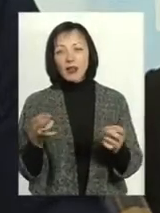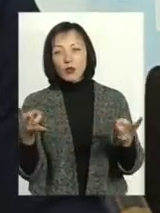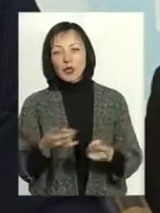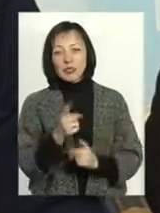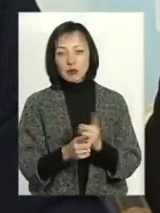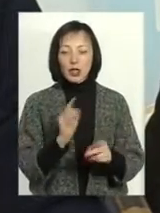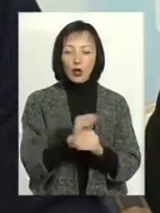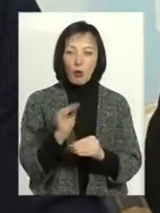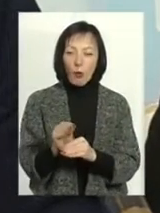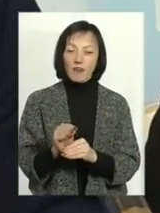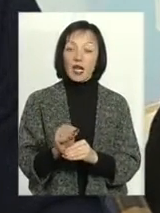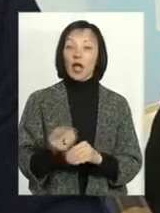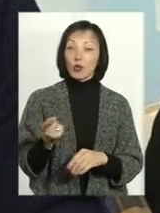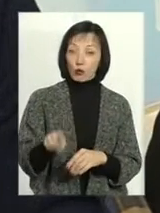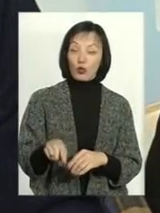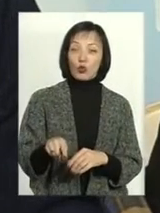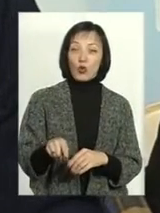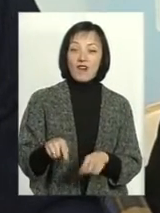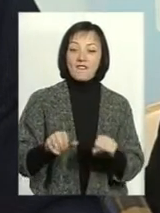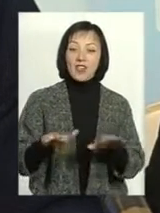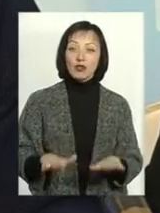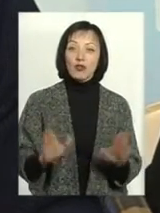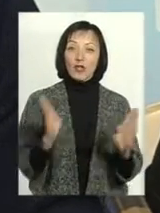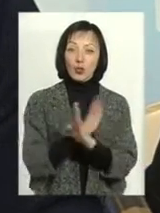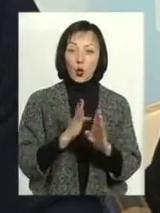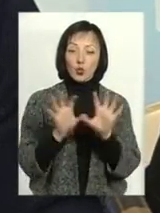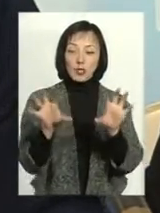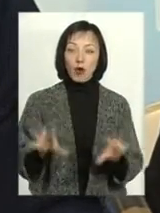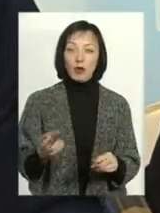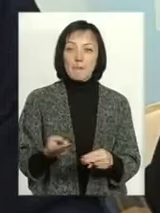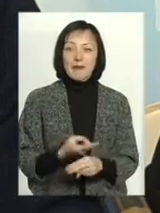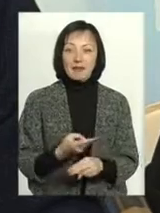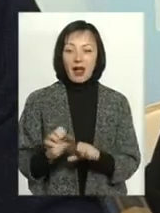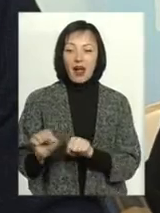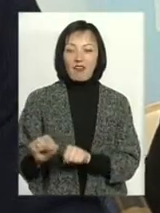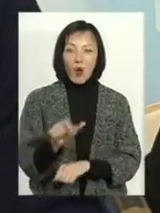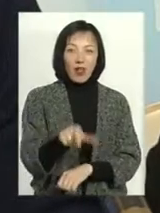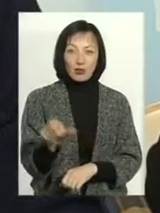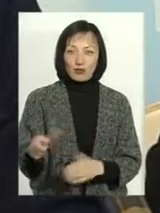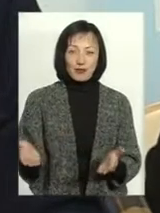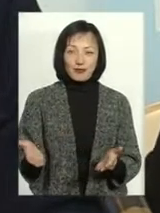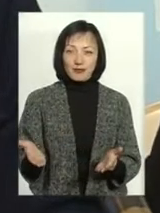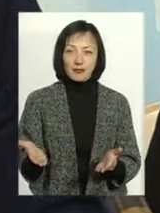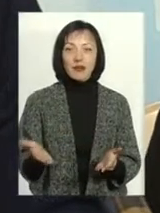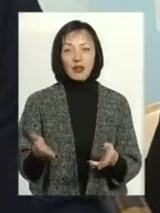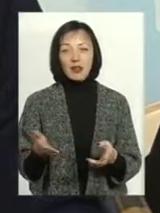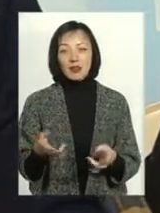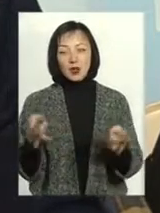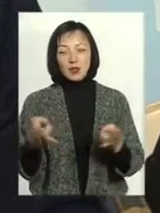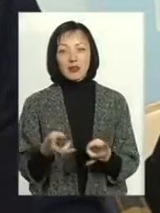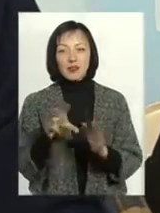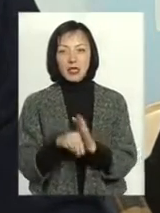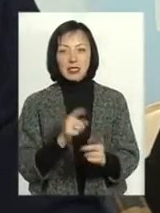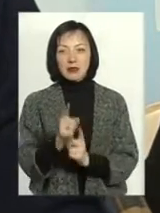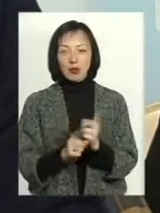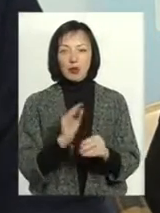зміни, доповнення. Тому вирішувати долю закону без адвокатури, мабуть, доцільно було б внести якісь